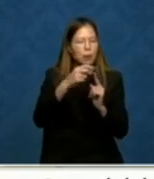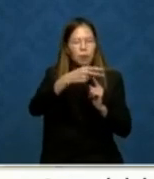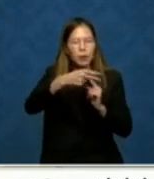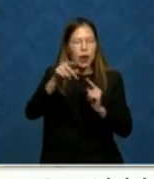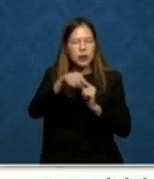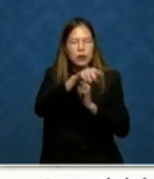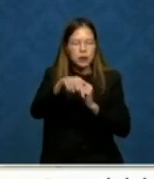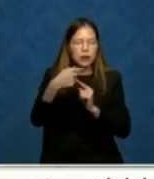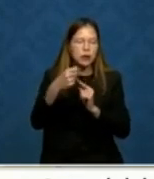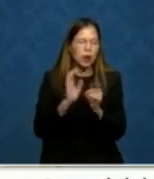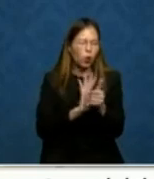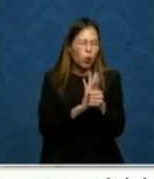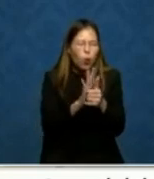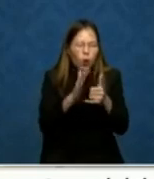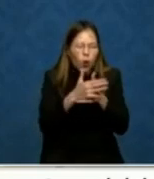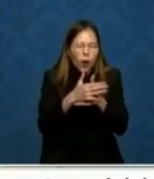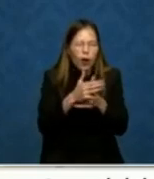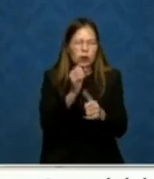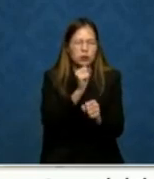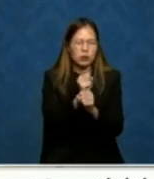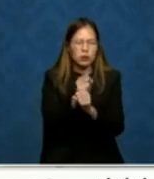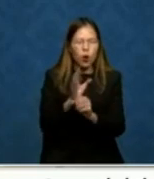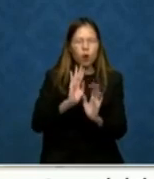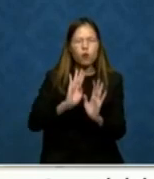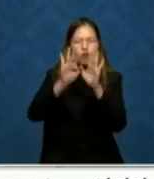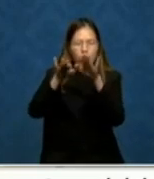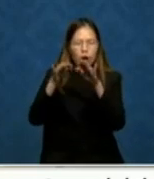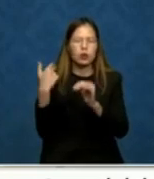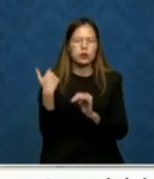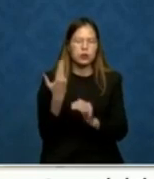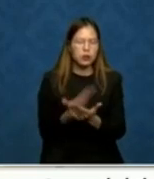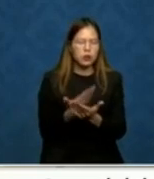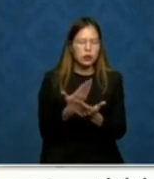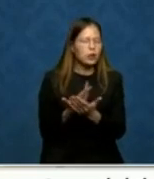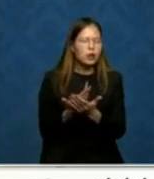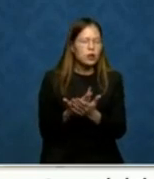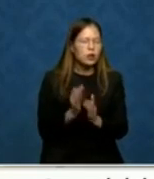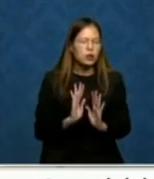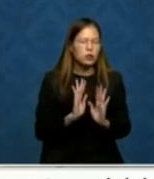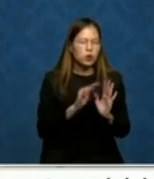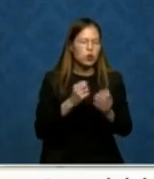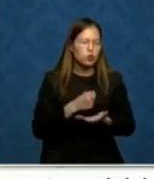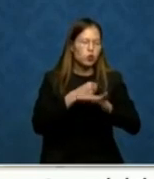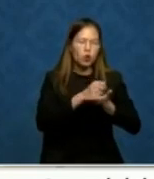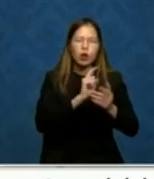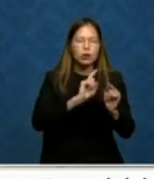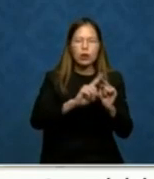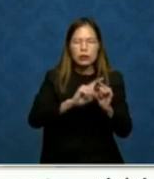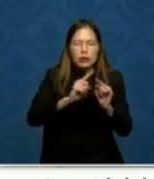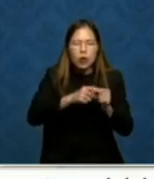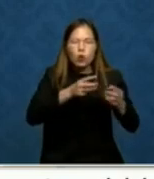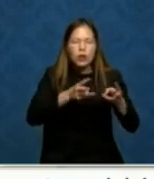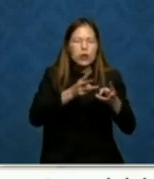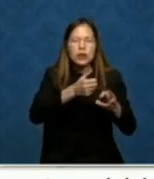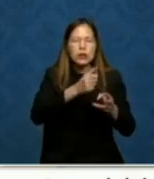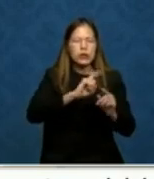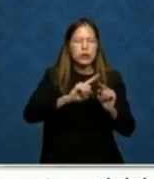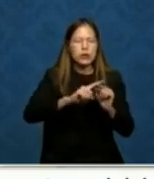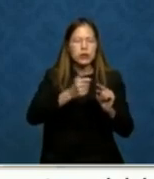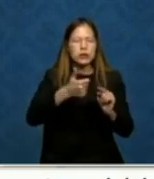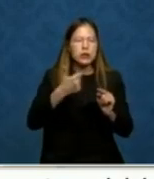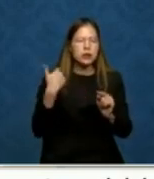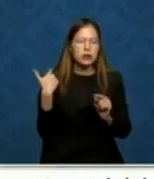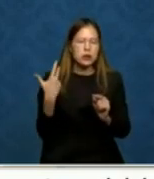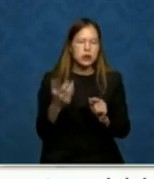ามทางเพศผมอยากจะฝากเรื่องมาตรการเยียวยาเหยื่อในเชิงมาตรการทางแพ่งครับว่ามันจะมีมาตรการ